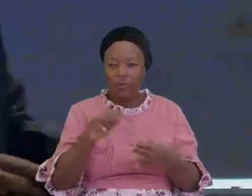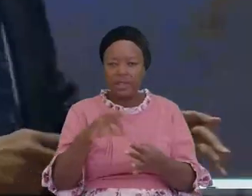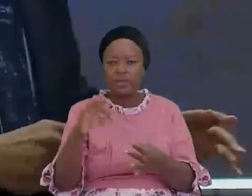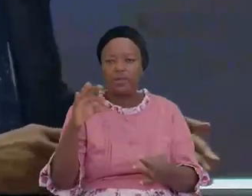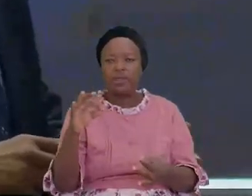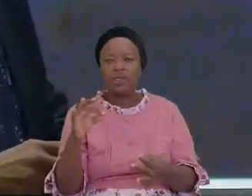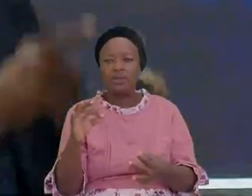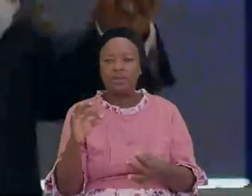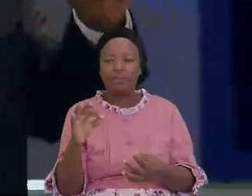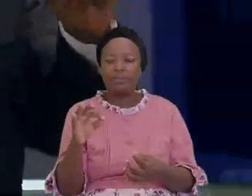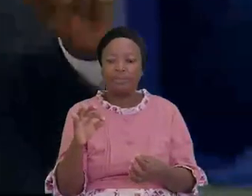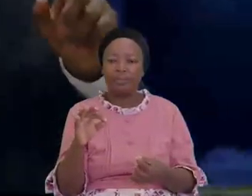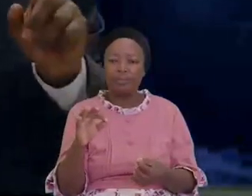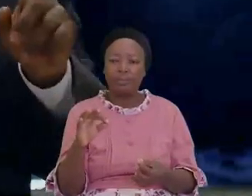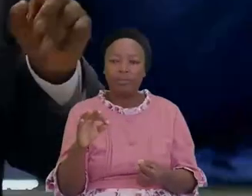tu as l'esprit.